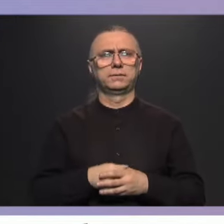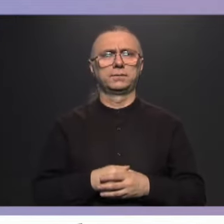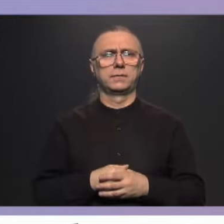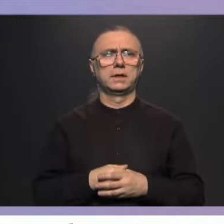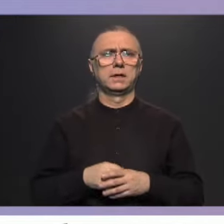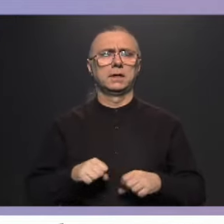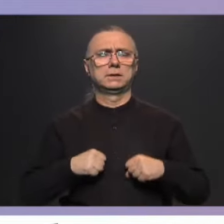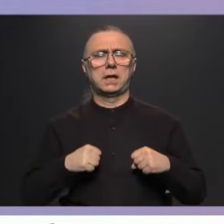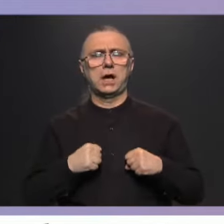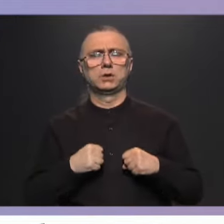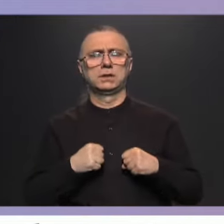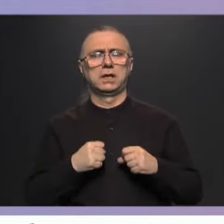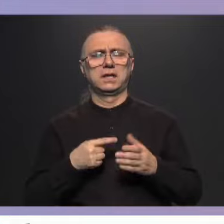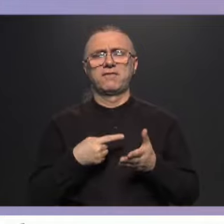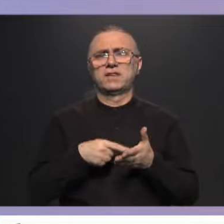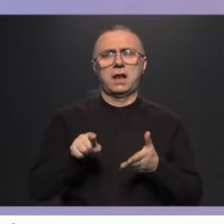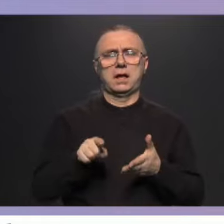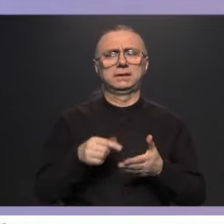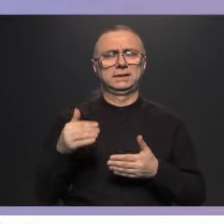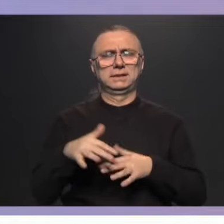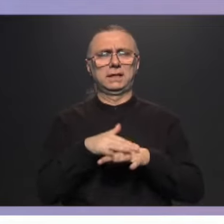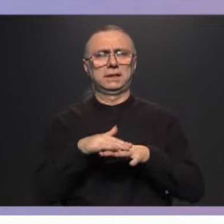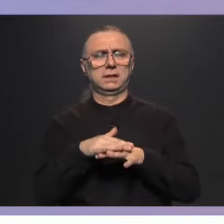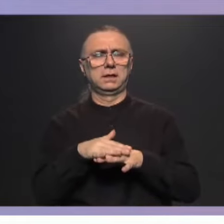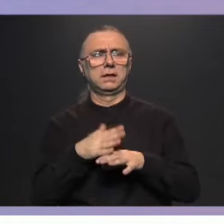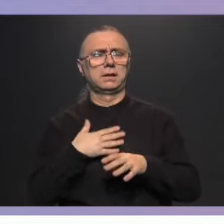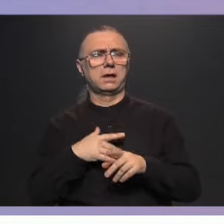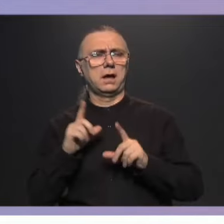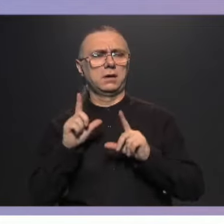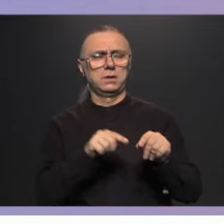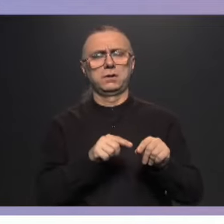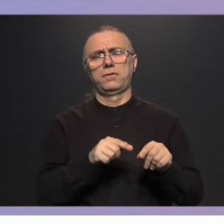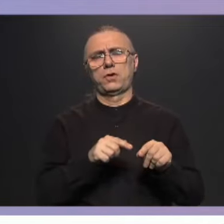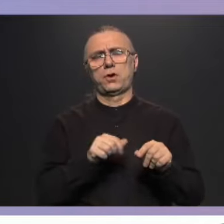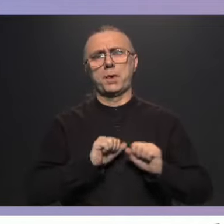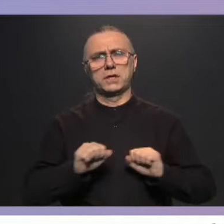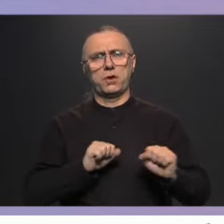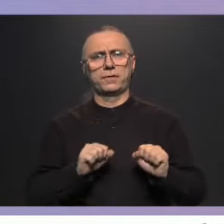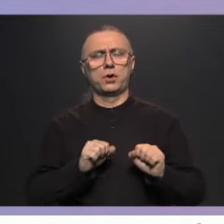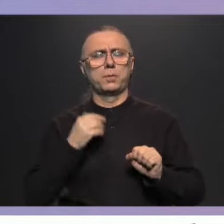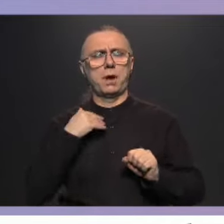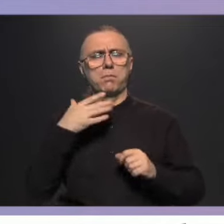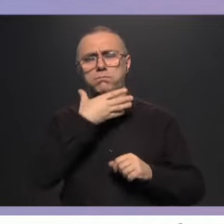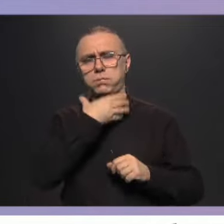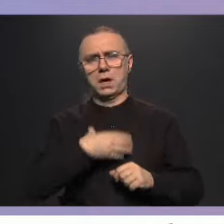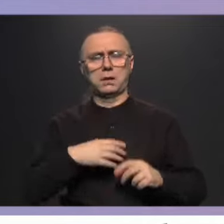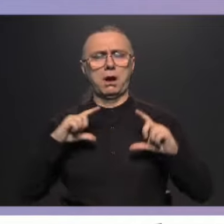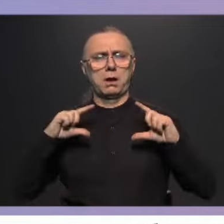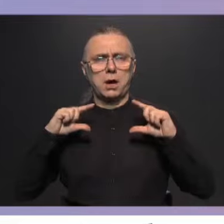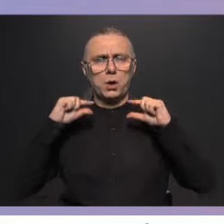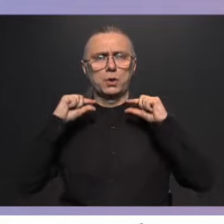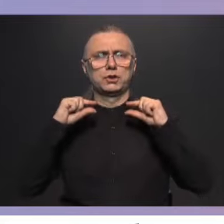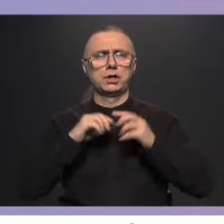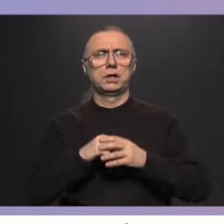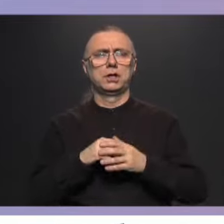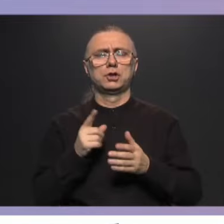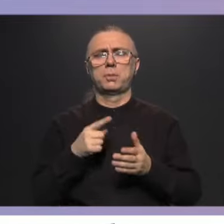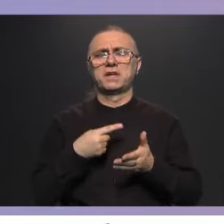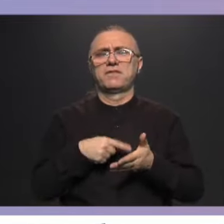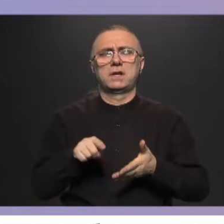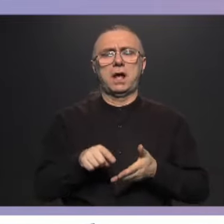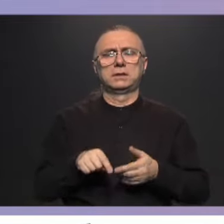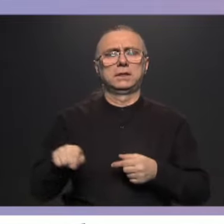не выделяться из их среды, и когда я нахожусь в командировках, и борода у меня значительно короче, вот, чтобы, опять же, не выделяться из